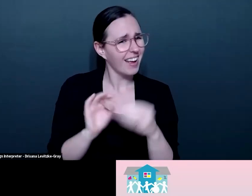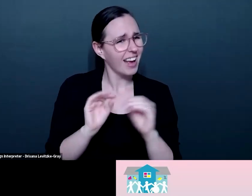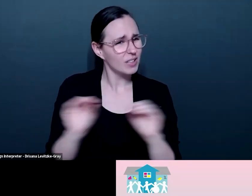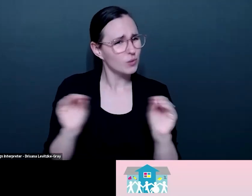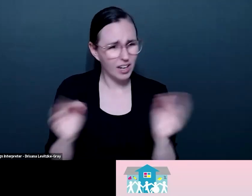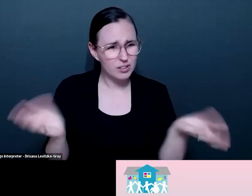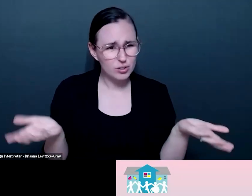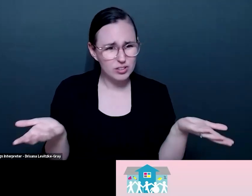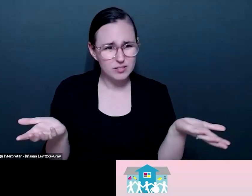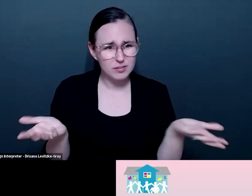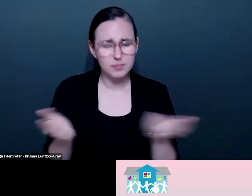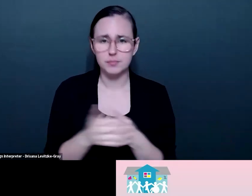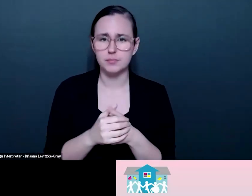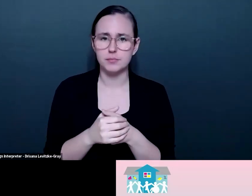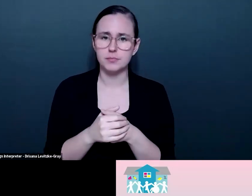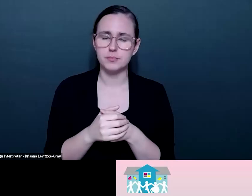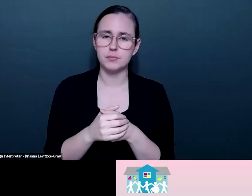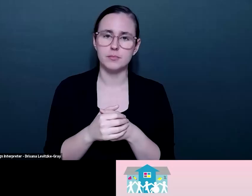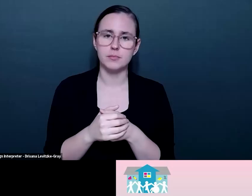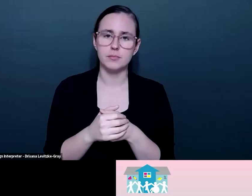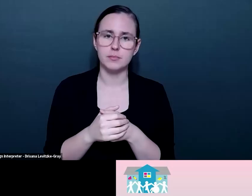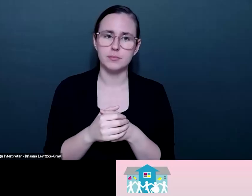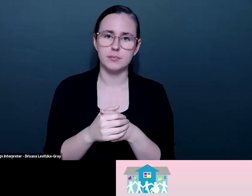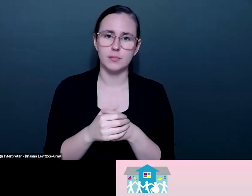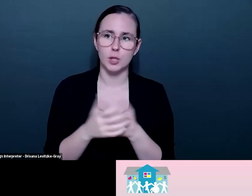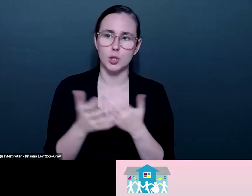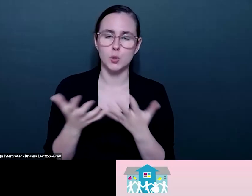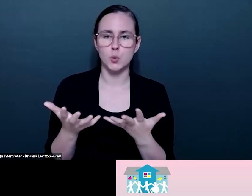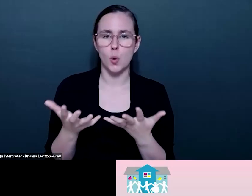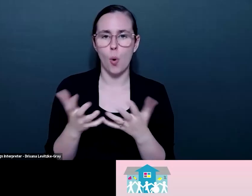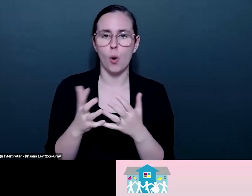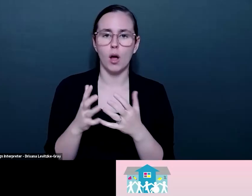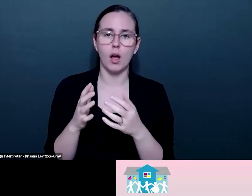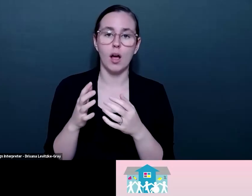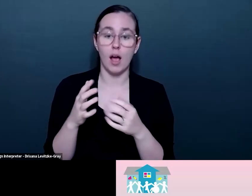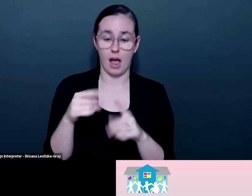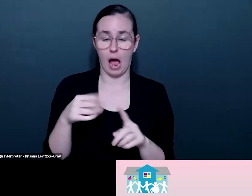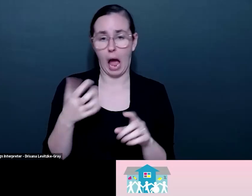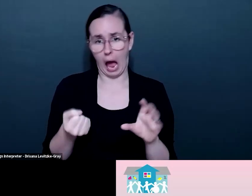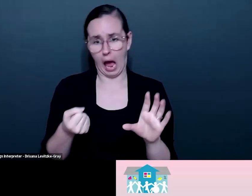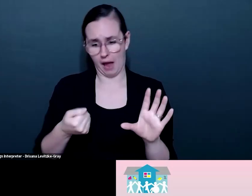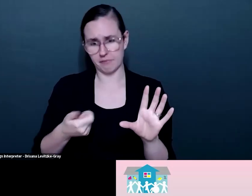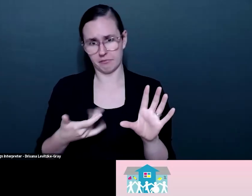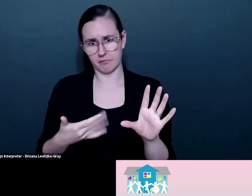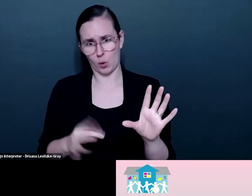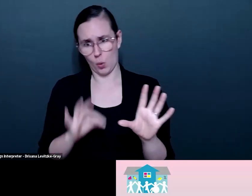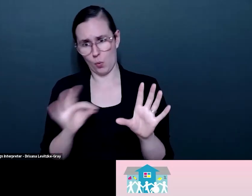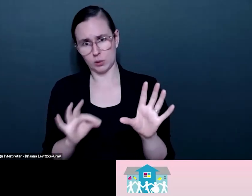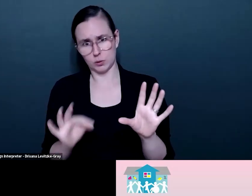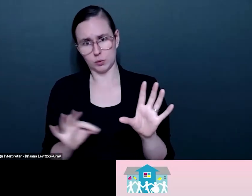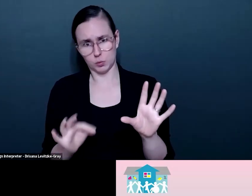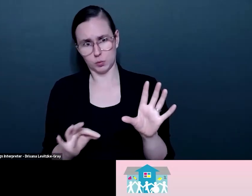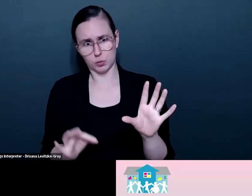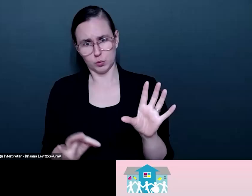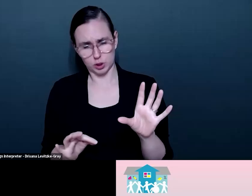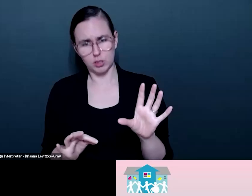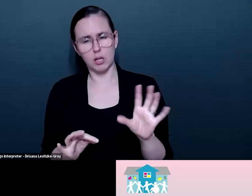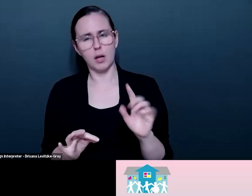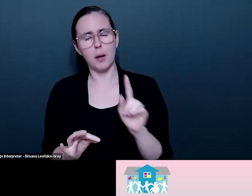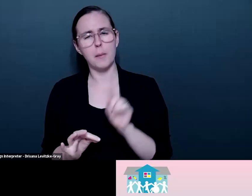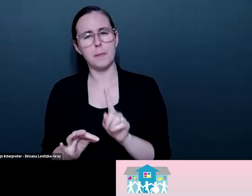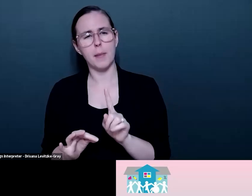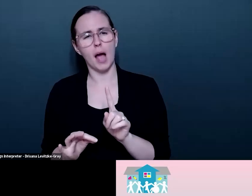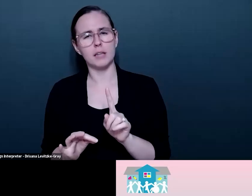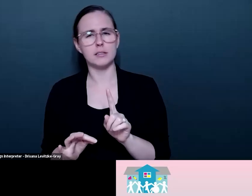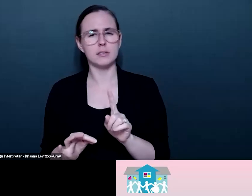module. Mais il y a aussi d'autres questions aussi, d'autres sortes de questions que nous pouvons utiliser comme par exemple